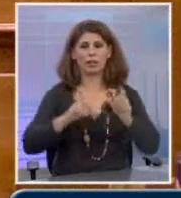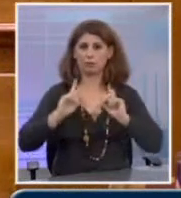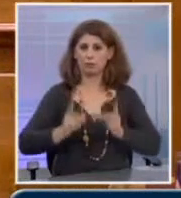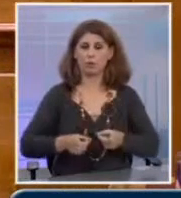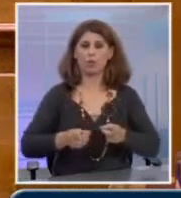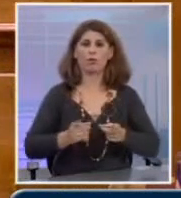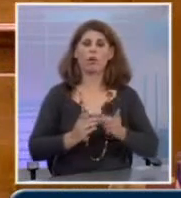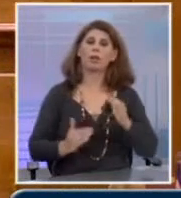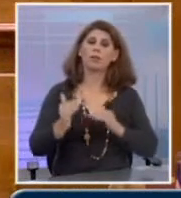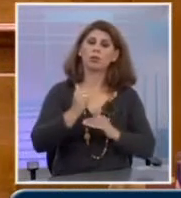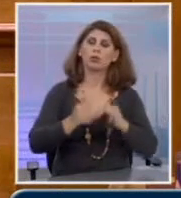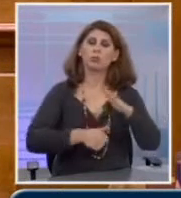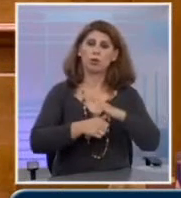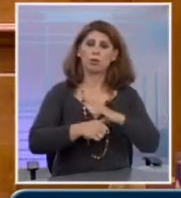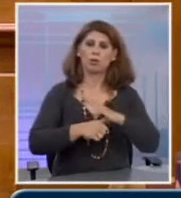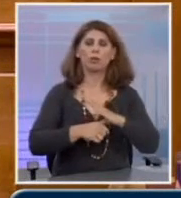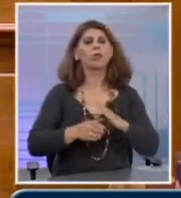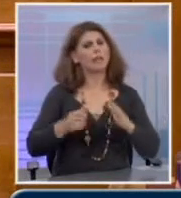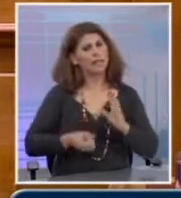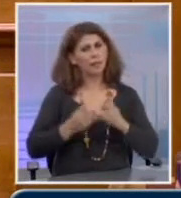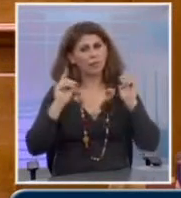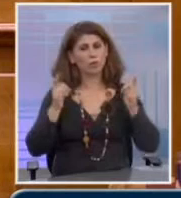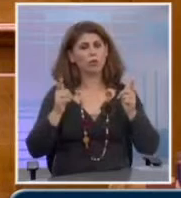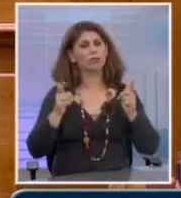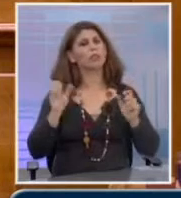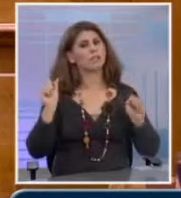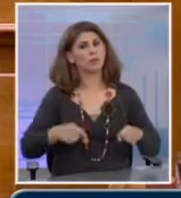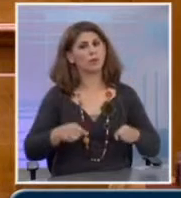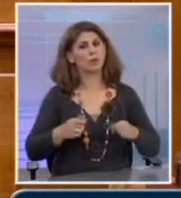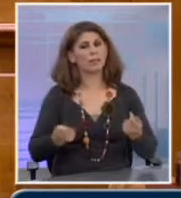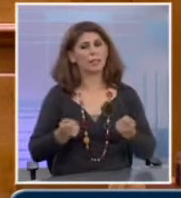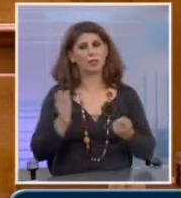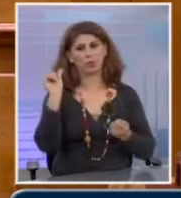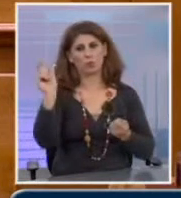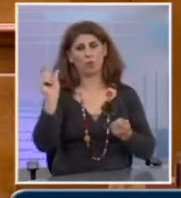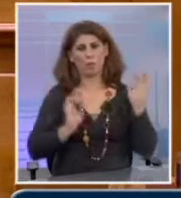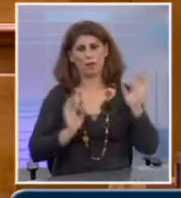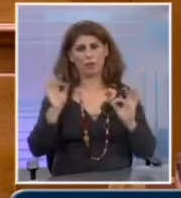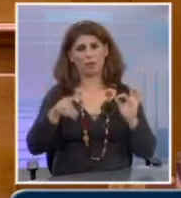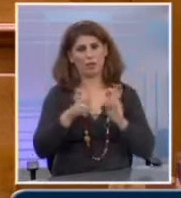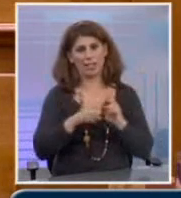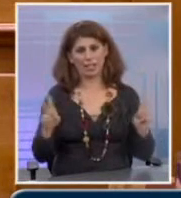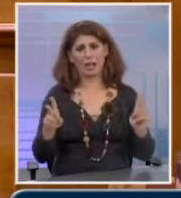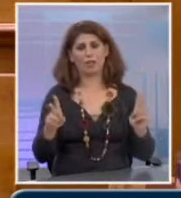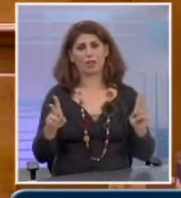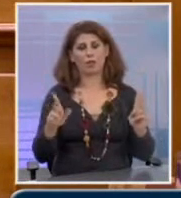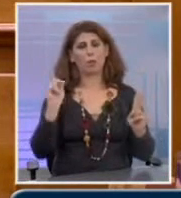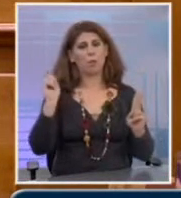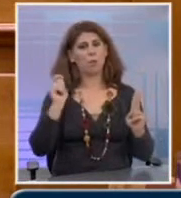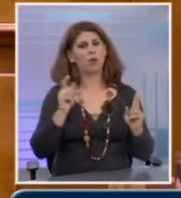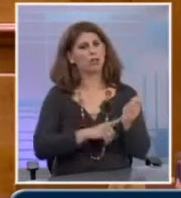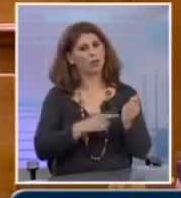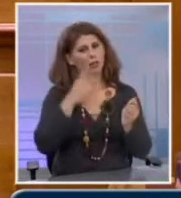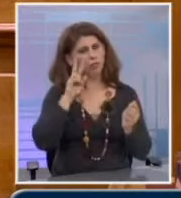υπό τον πρόεδρο της Δημοκρατίας και η Νέα Δημοκρατία συμφωνεί με τη χρήση του όρου Μακεδονία. Αυτό είναι ένα ξεκάθαρο πολιτικό χαρακτηριστικό που θα φανεί